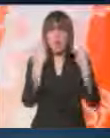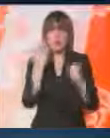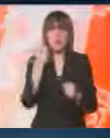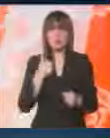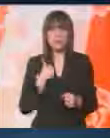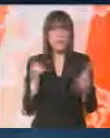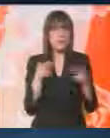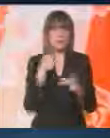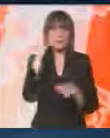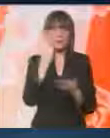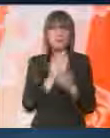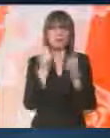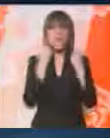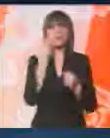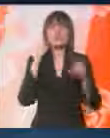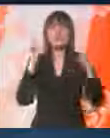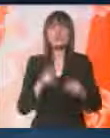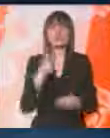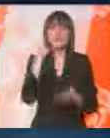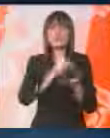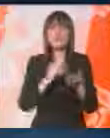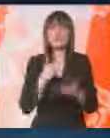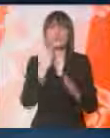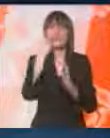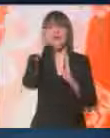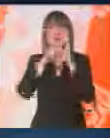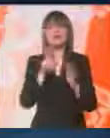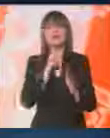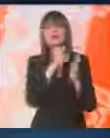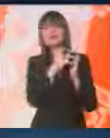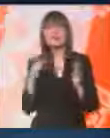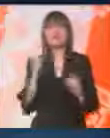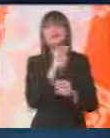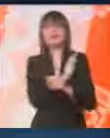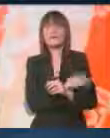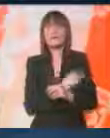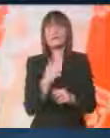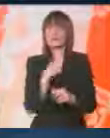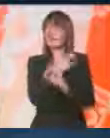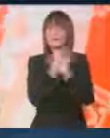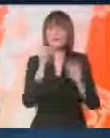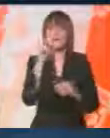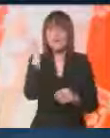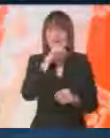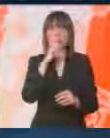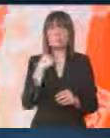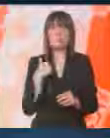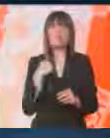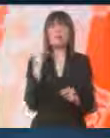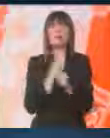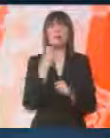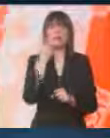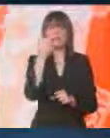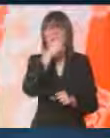da budu jači od istine, kao, ajde oni jedan tekst, mi tri emisije, pa da vidimo ko će duže da izdrži. Mi ništa ne lažemo, mi radimo ono